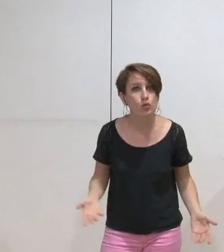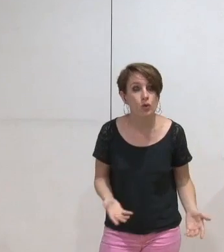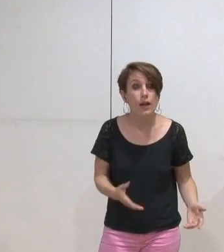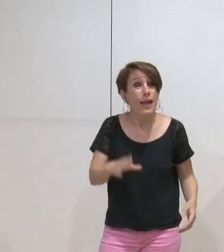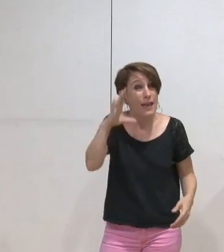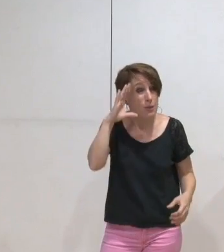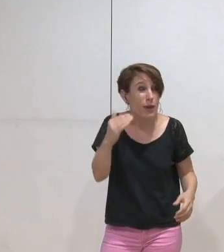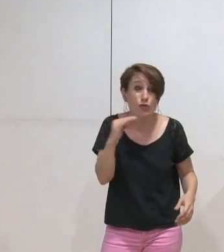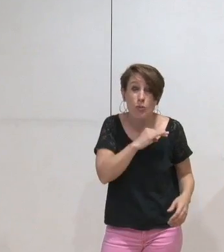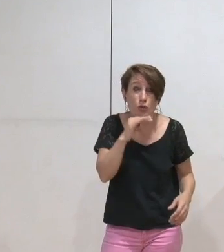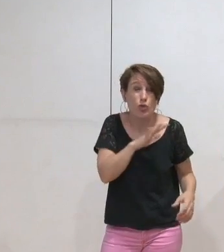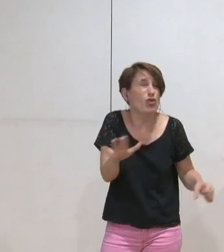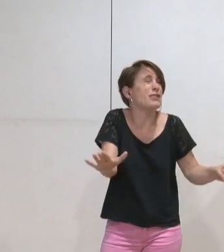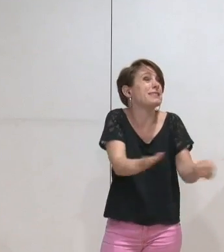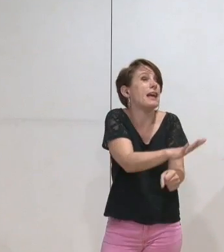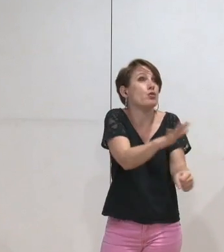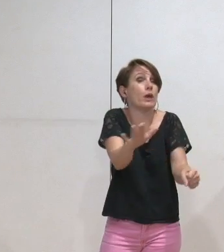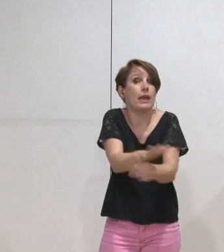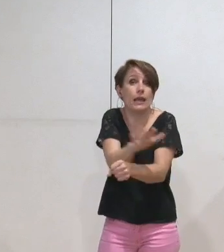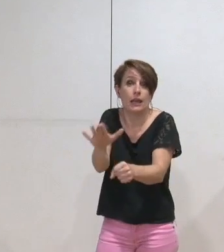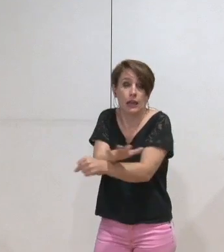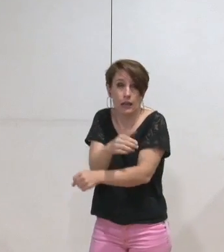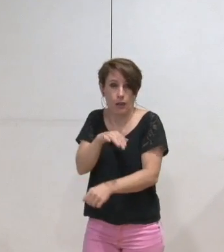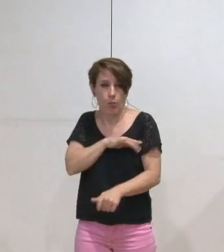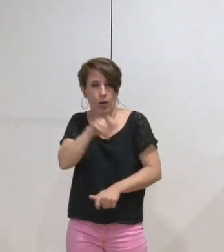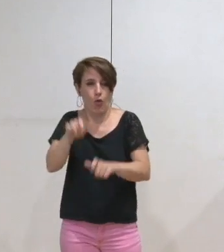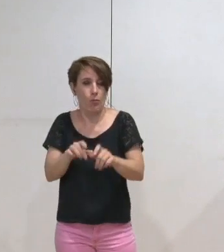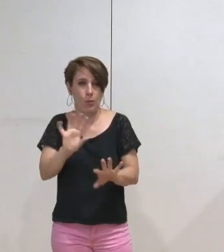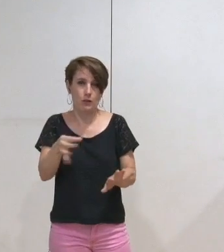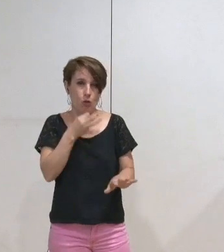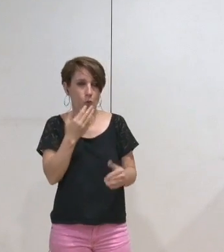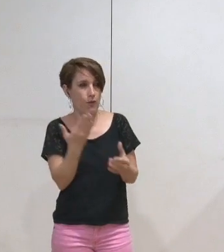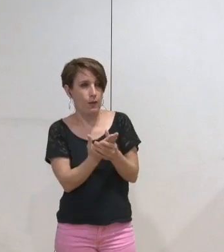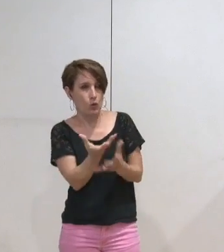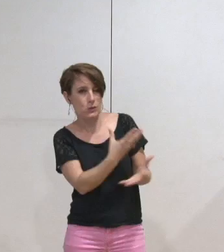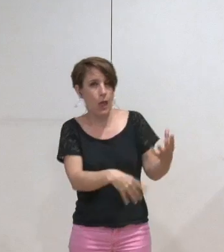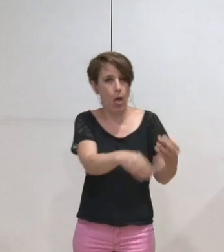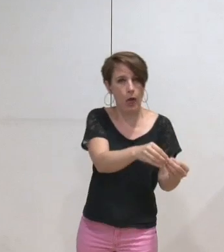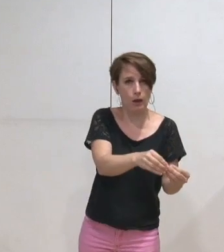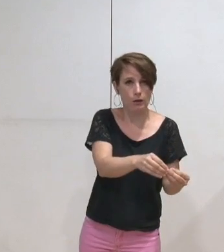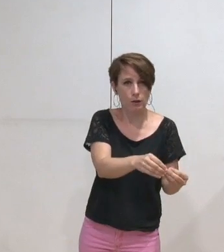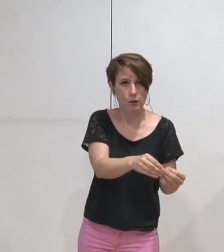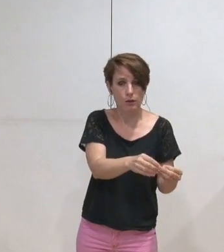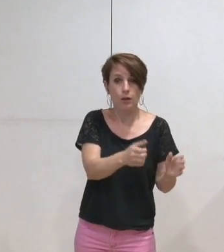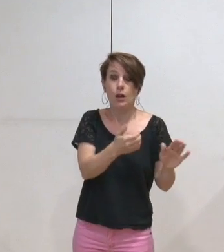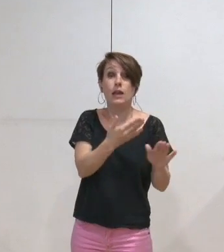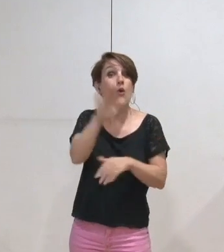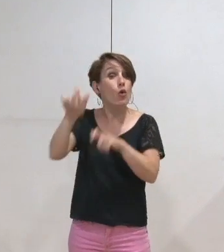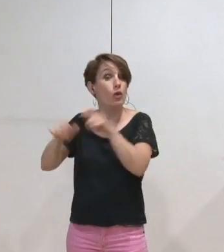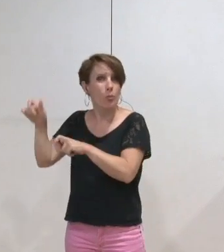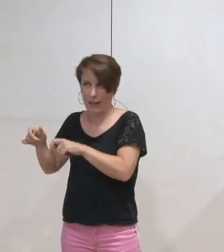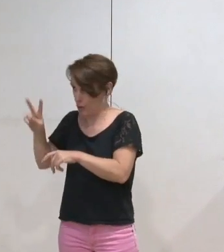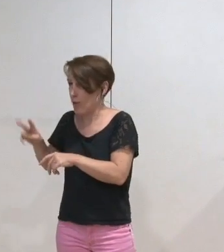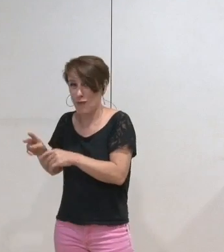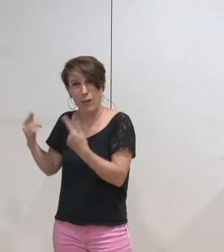saturé par des les demandeurs qui ont siamment détourné les procédures du droit d'asile et qui pénalisent ainsi ceux qui fuit les persécutions et